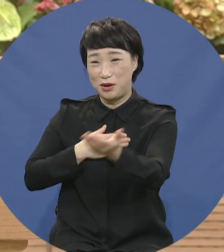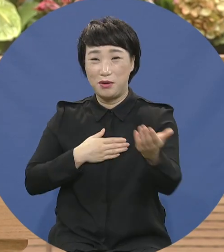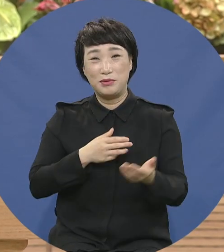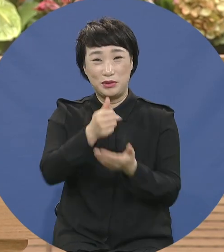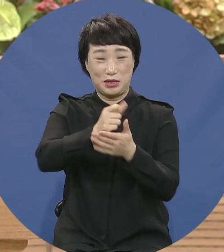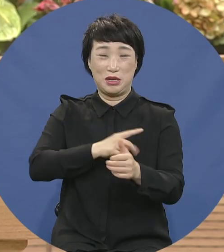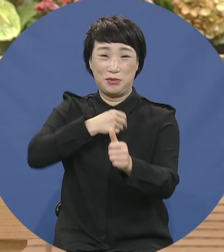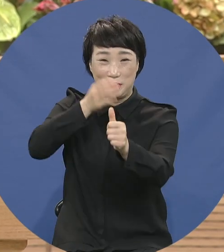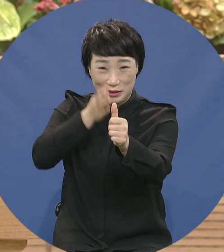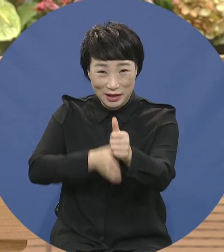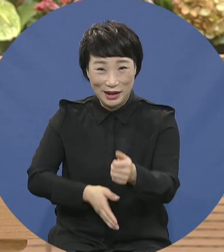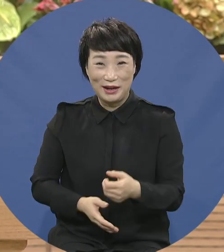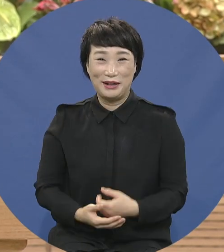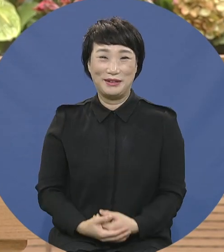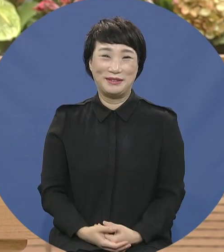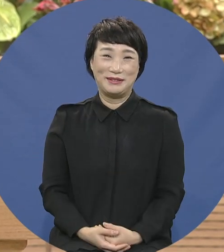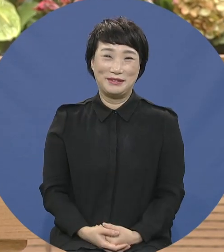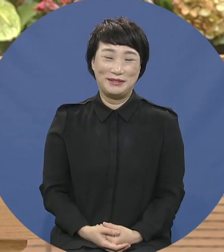이름으로 축원합니다.